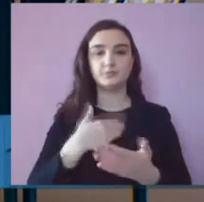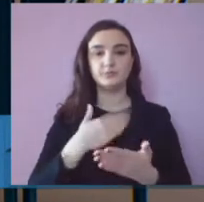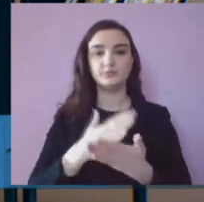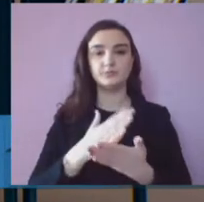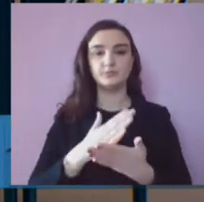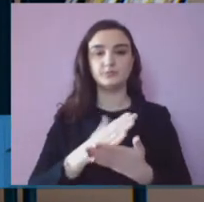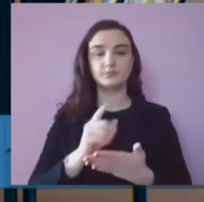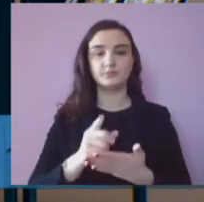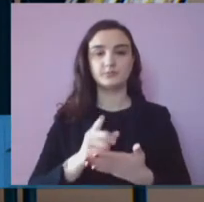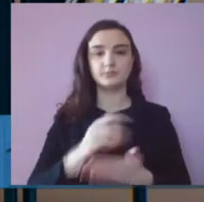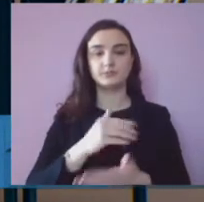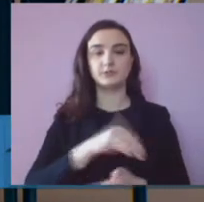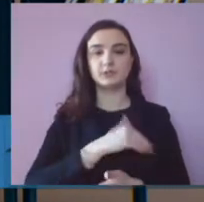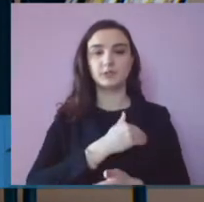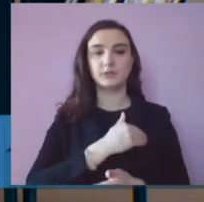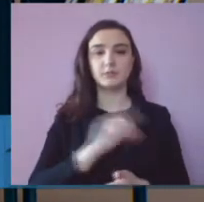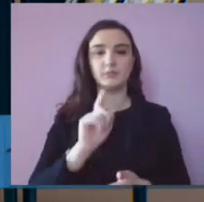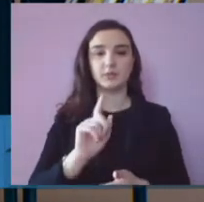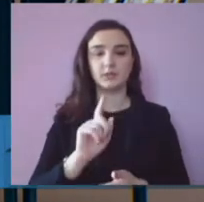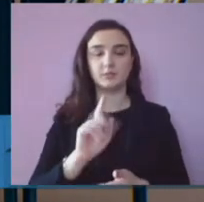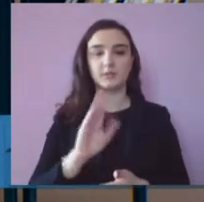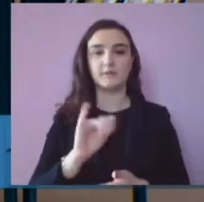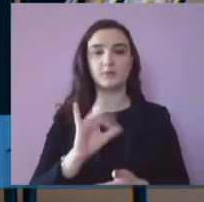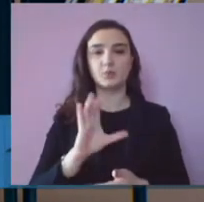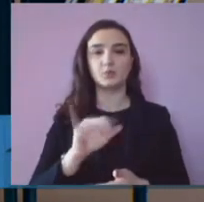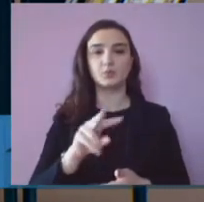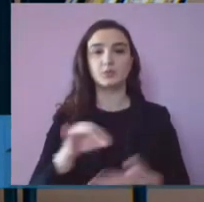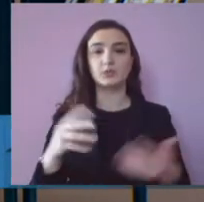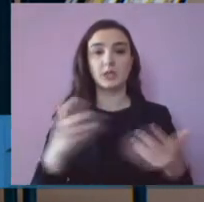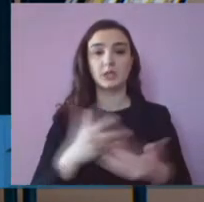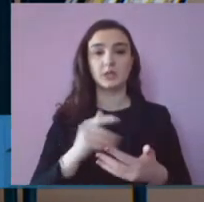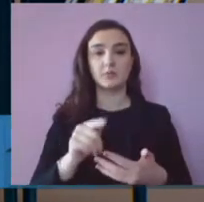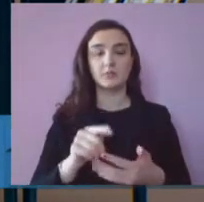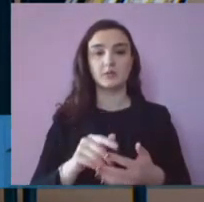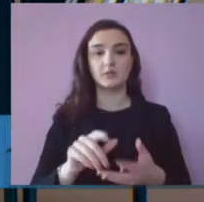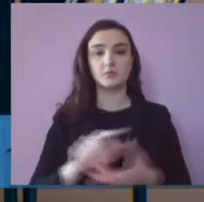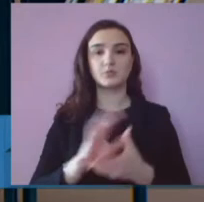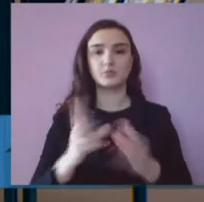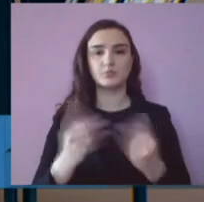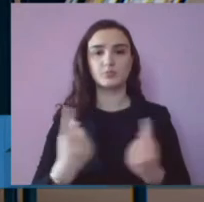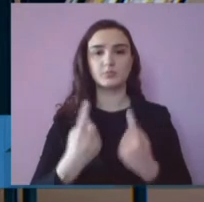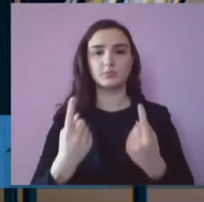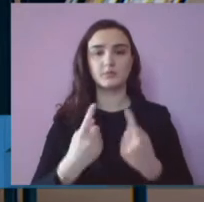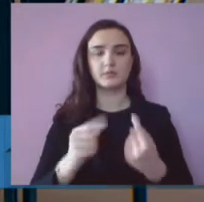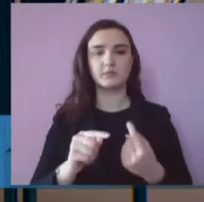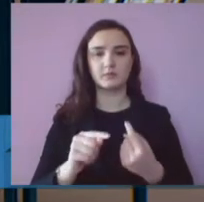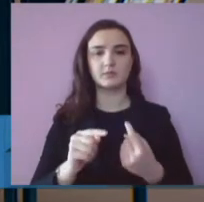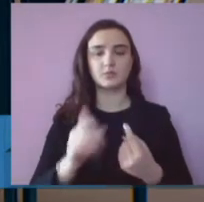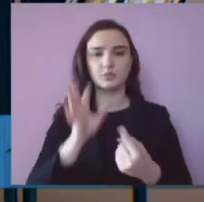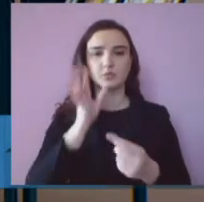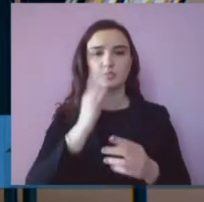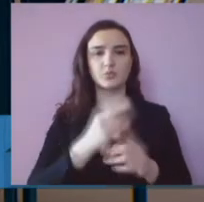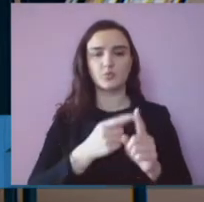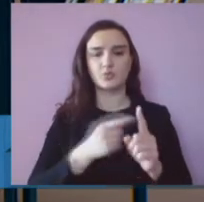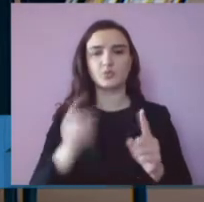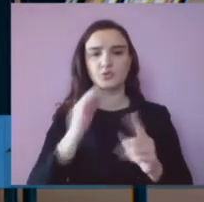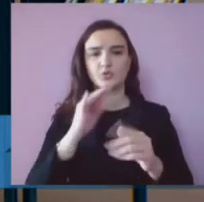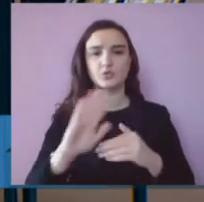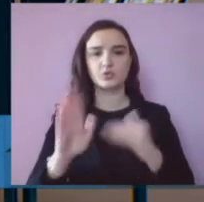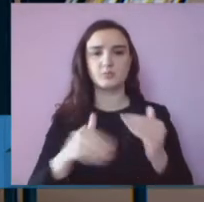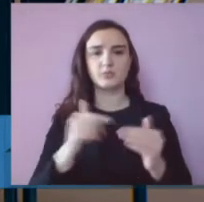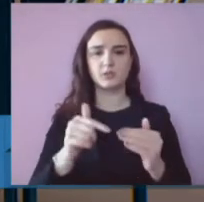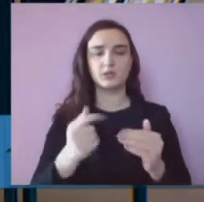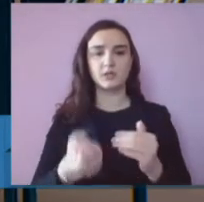ცხელება, მაგრამ ეს ვირუსული ანთება ჩვეულებრივ გარკვეული დროის შემდეგ წამოყოფს ხოლმე